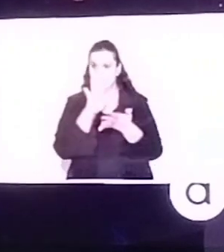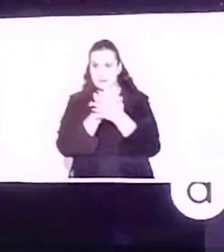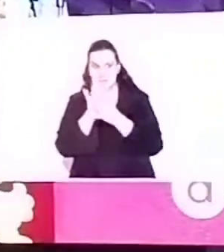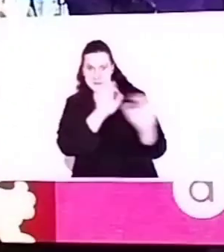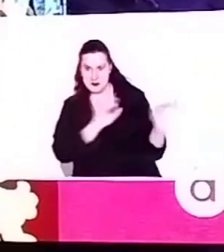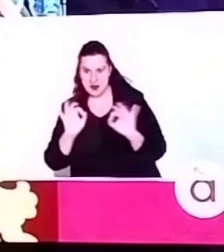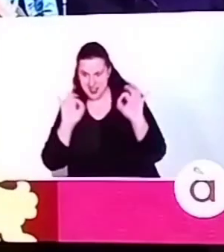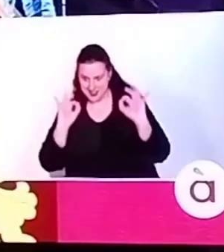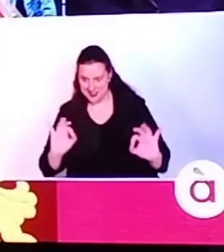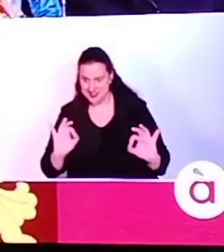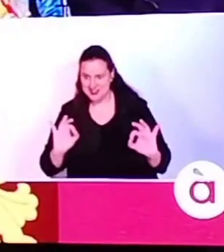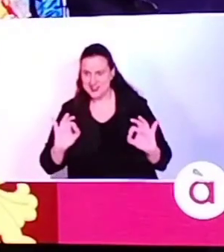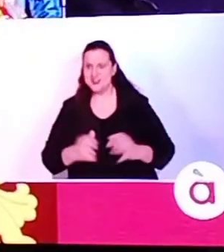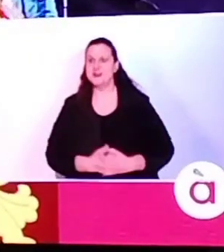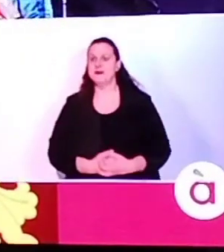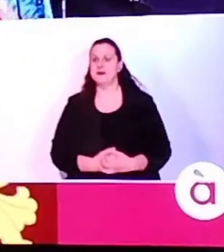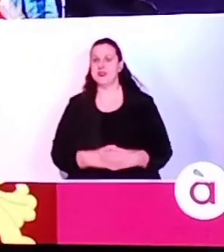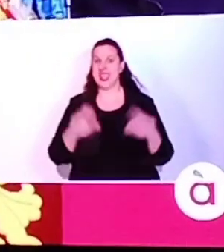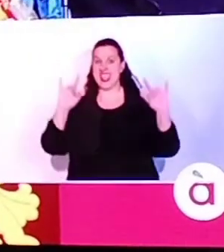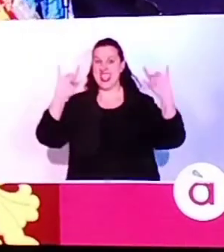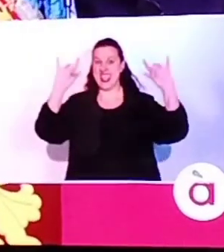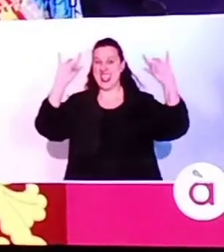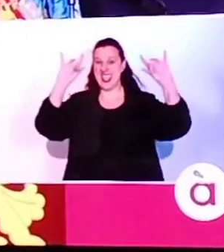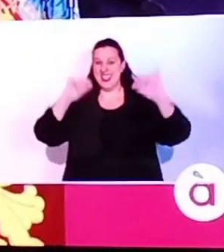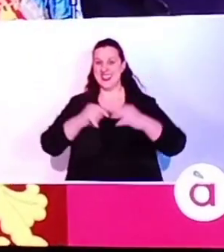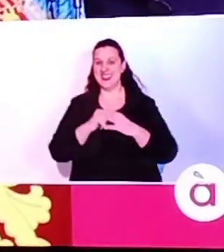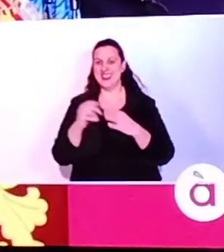estem preparats. Vinga, ara és el teu moment, vinga, Maria